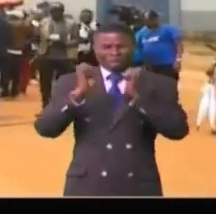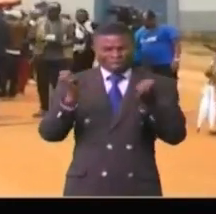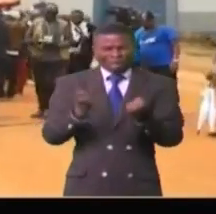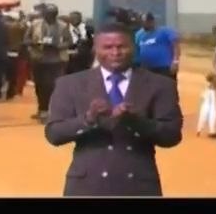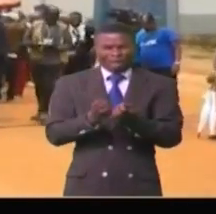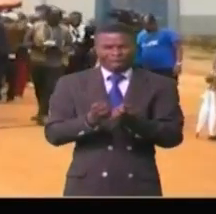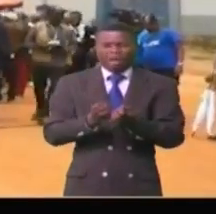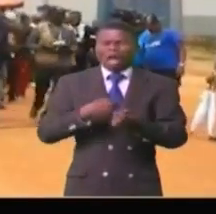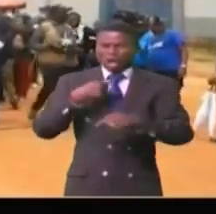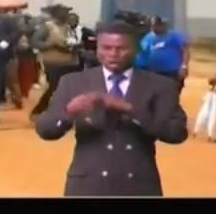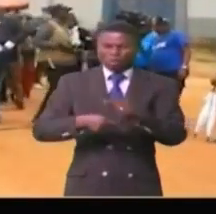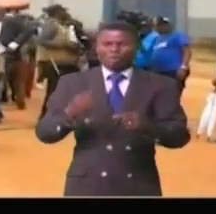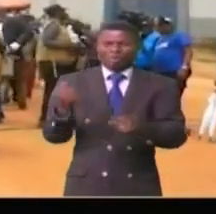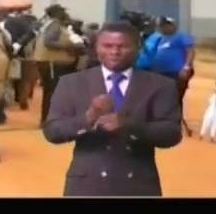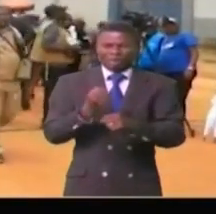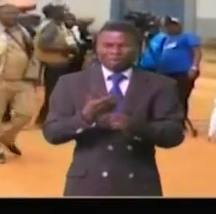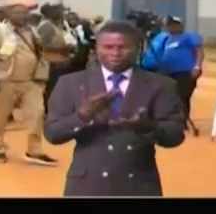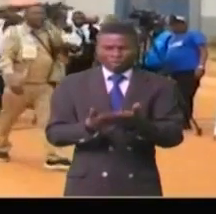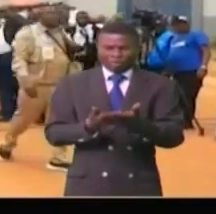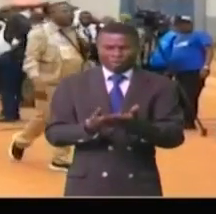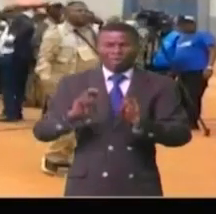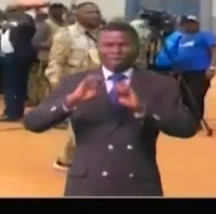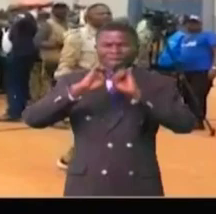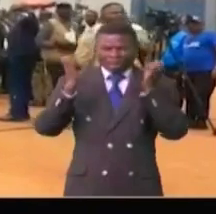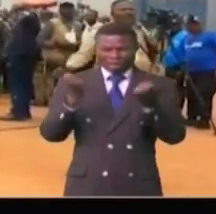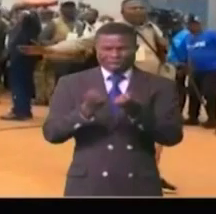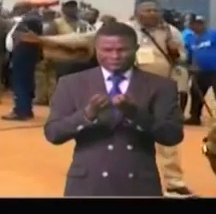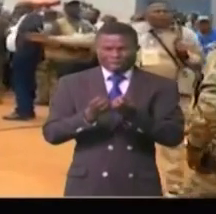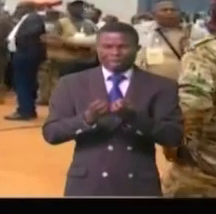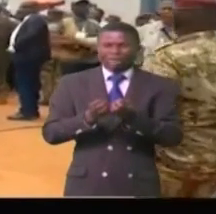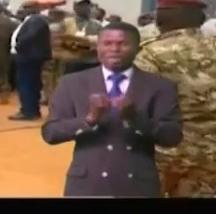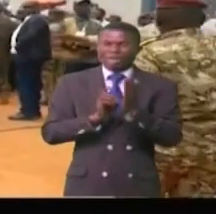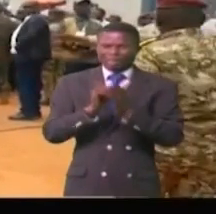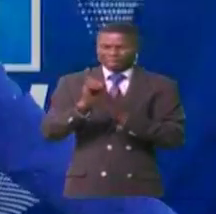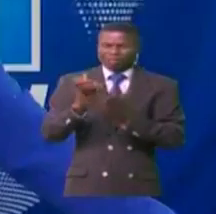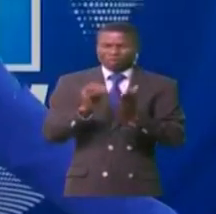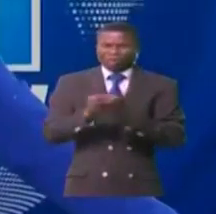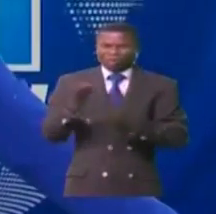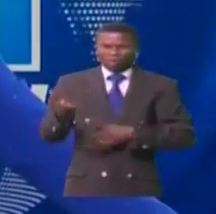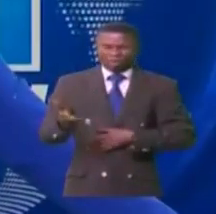ses activités et laquelle l'entreprise peut encore redonner espoir.